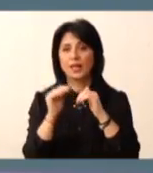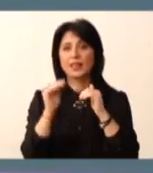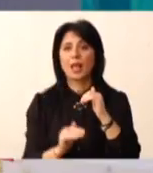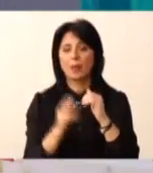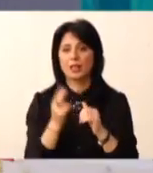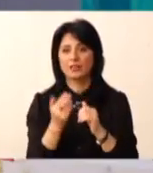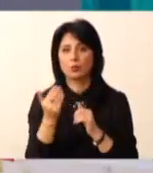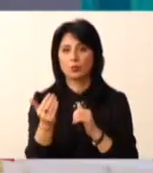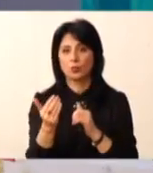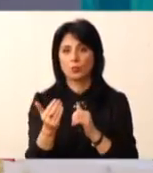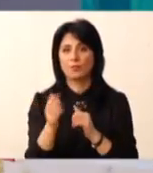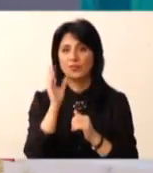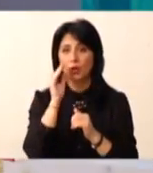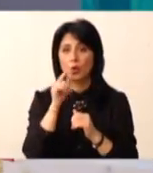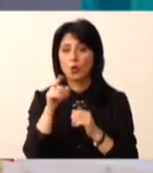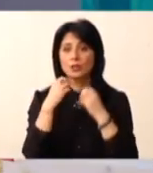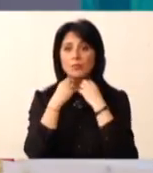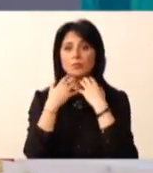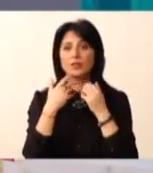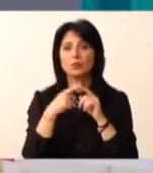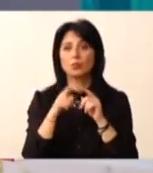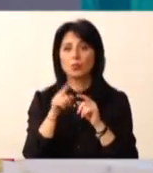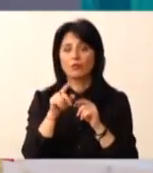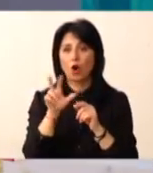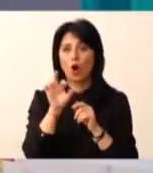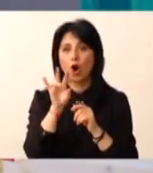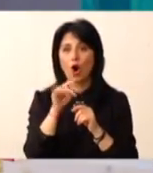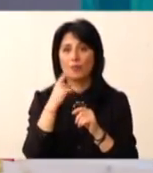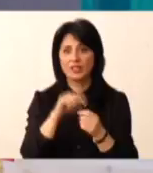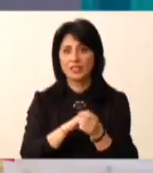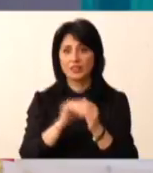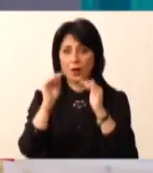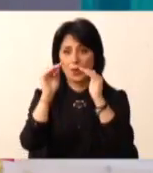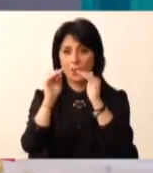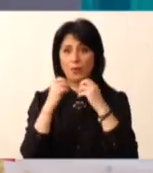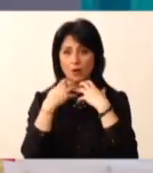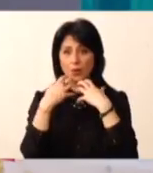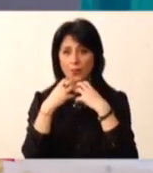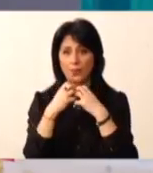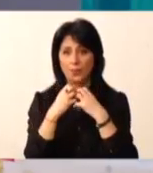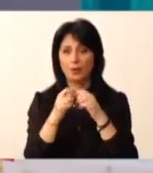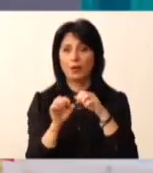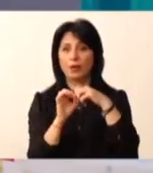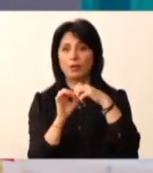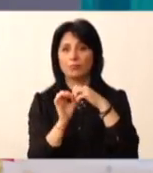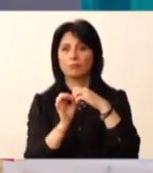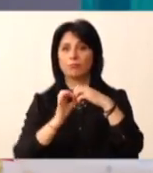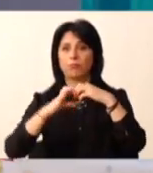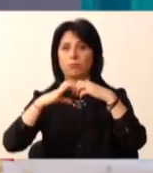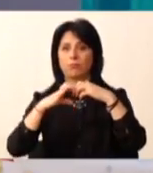დაბალი ციფრები. როდესაც ფარისებრი ჯირკვლის ჰორმონების დონე სისხლში ქვეითდება, ჰიპოფიზი